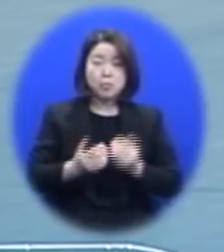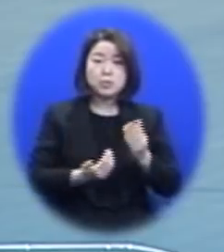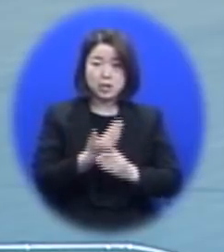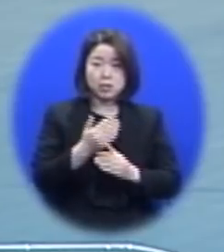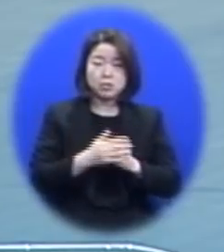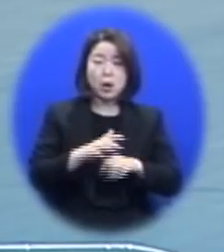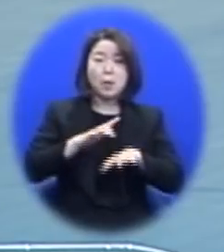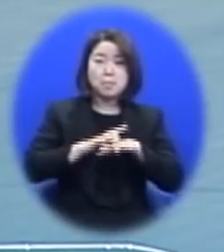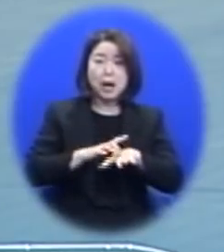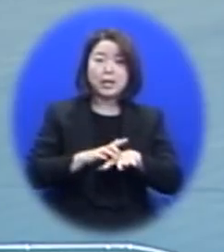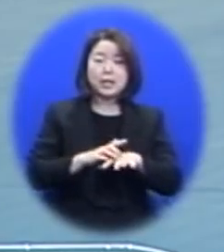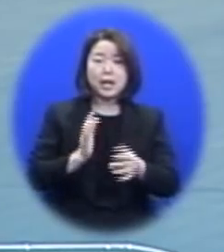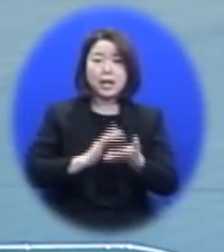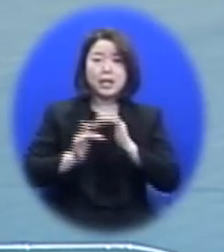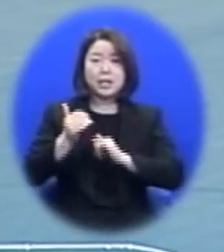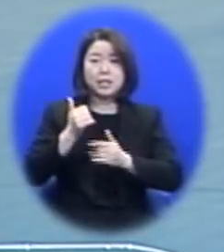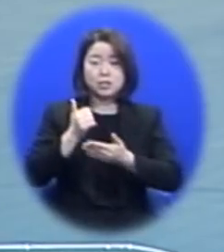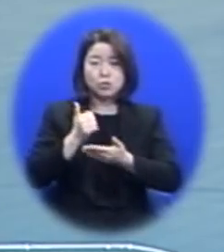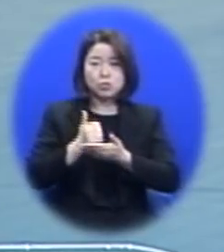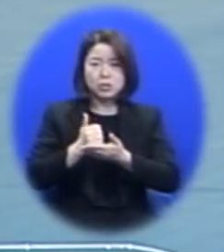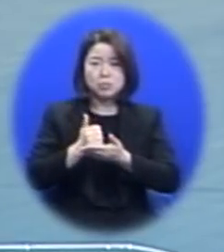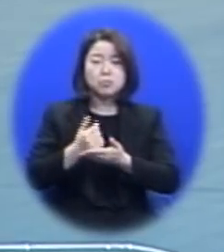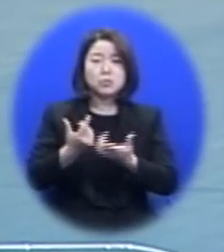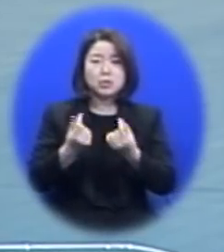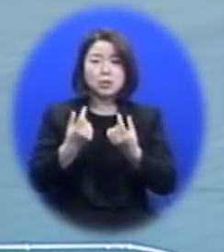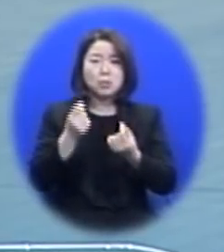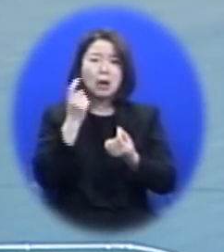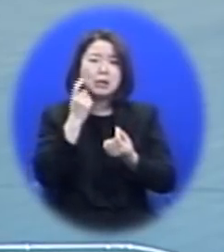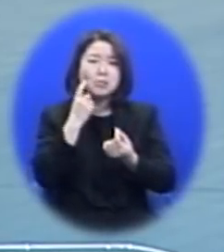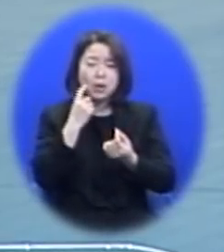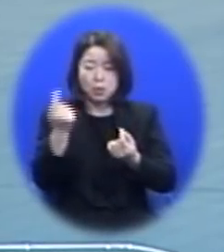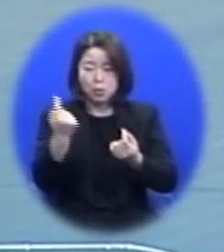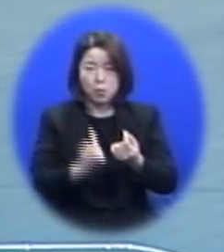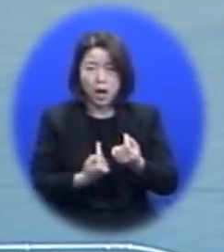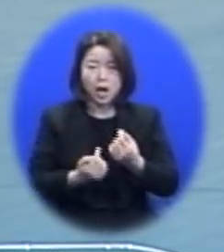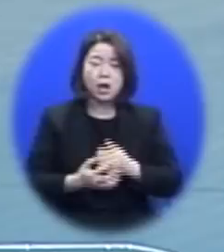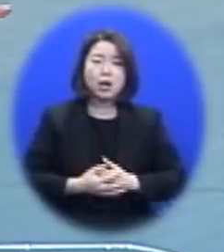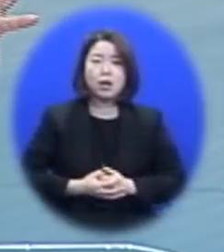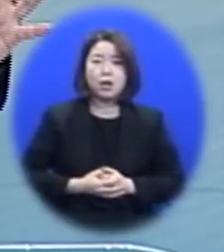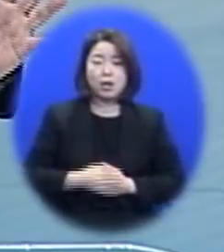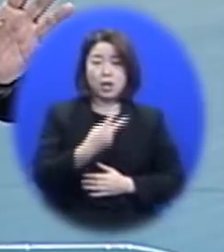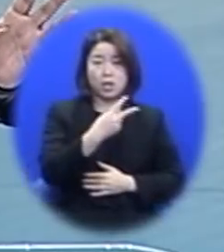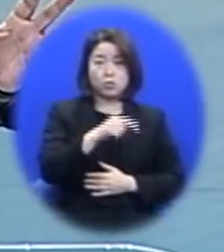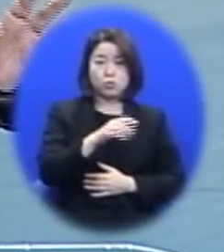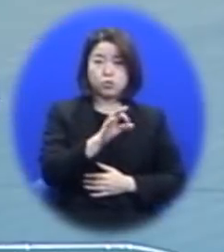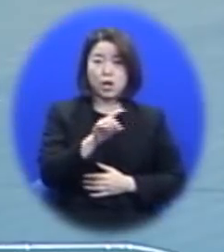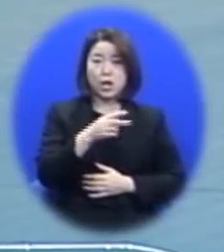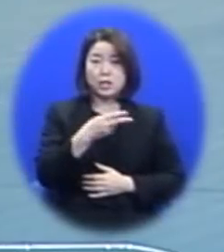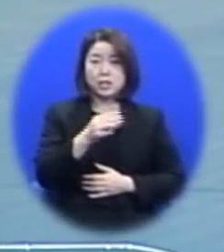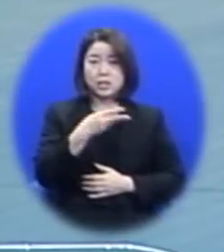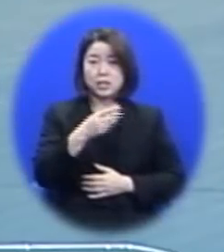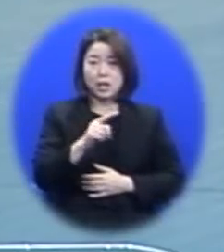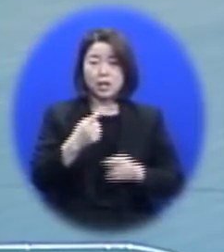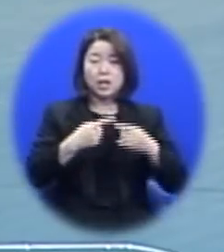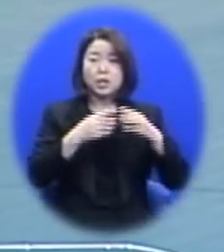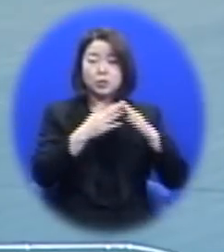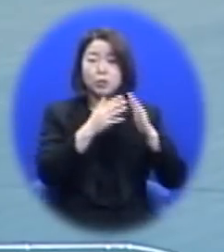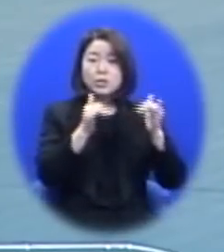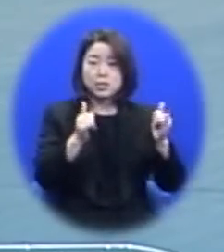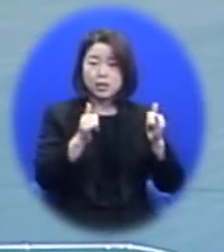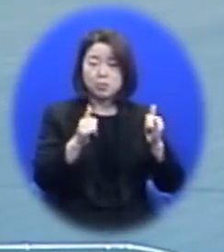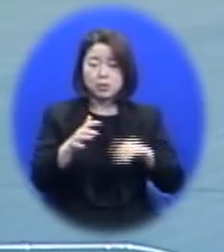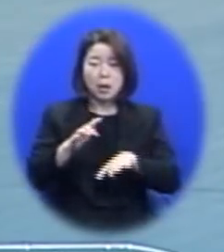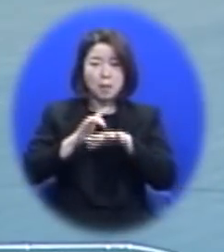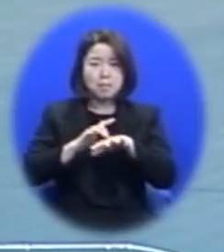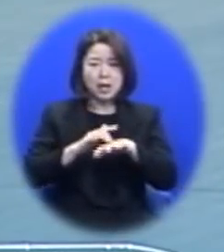마귀가 예수님, 주님인 것처럼 가장하고 들어온 겁니다. 두아디라 교인들을 마귀가